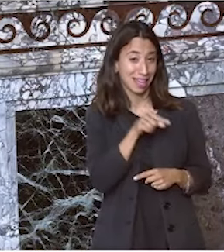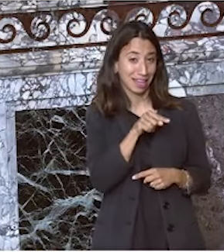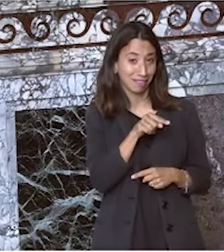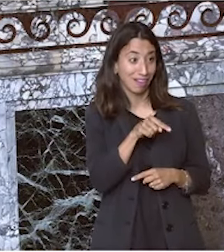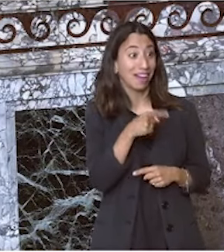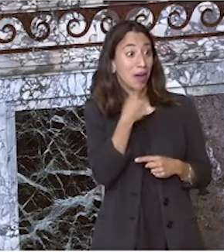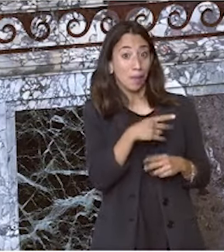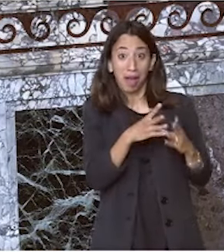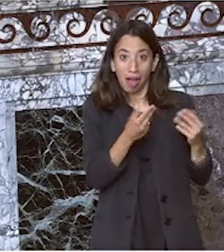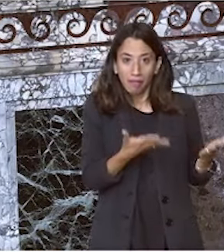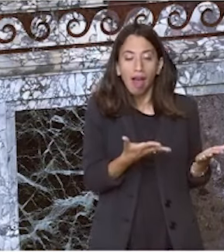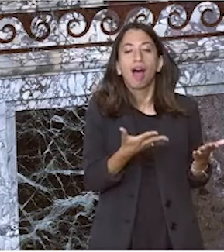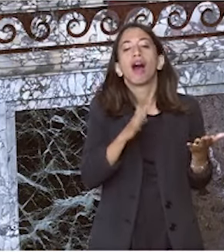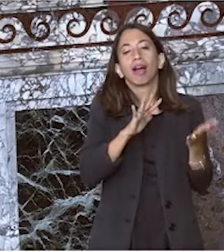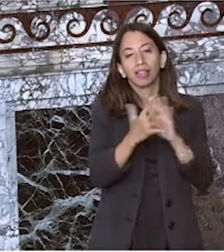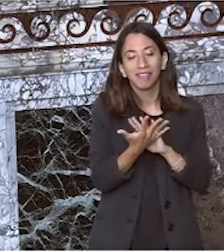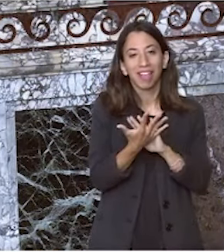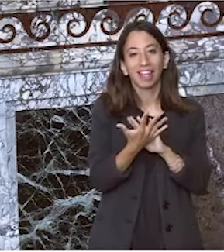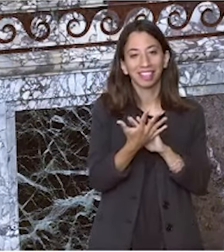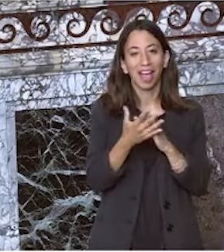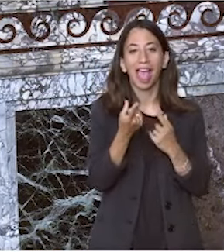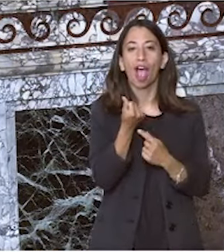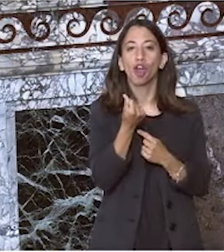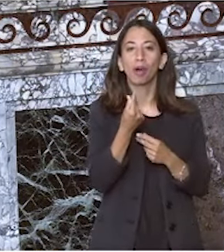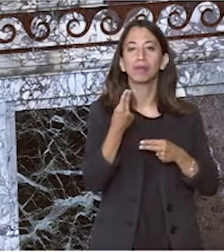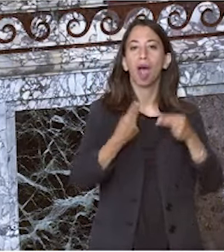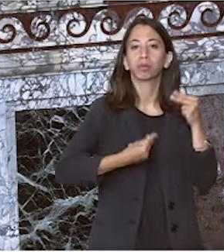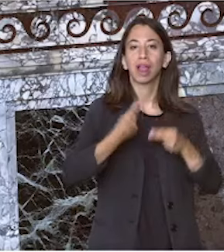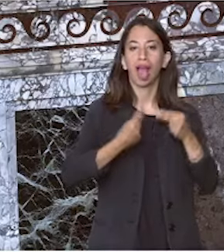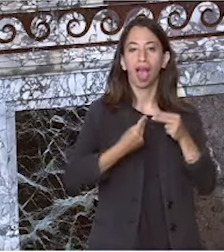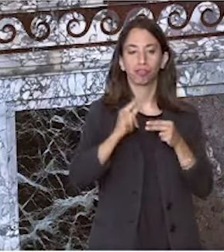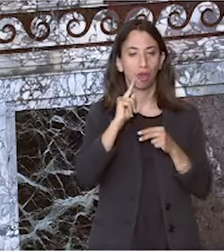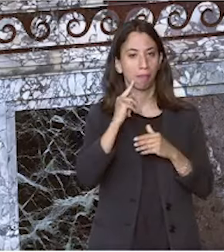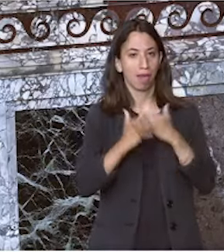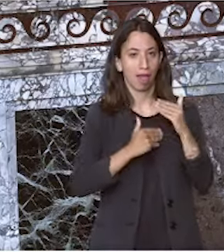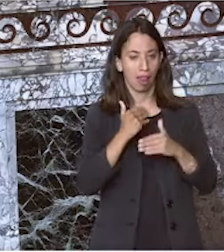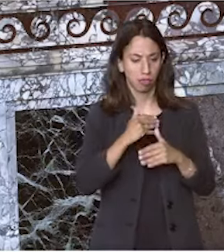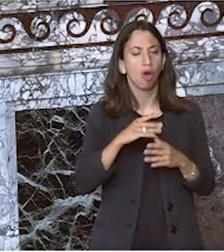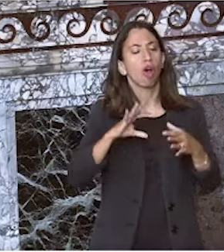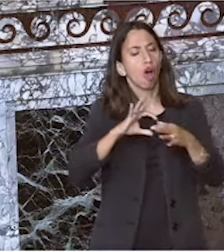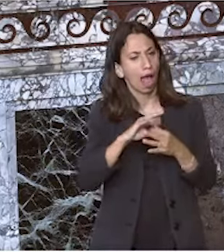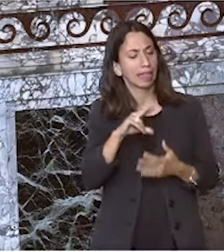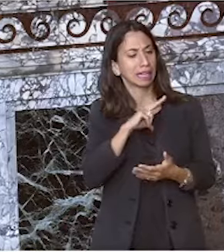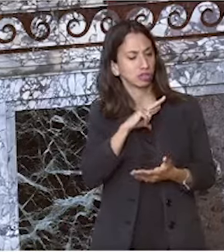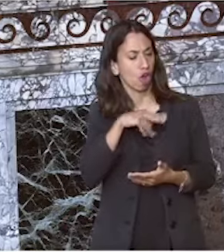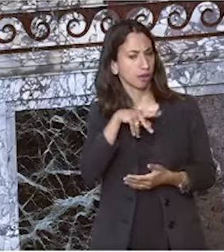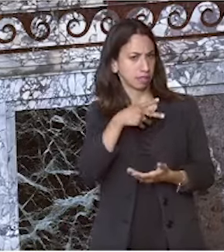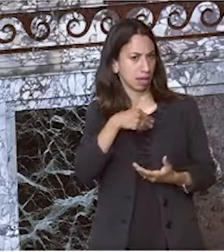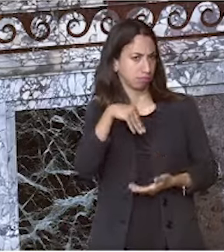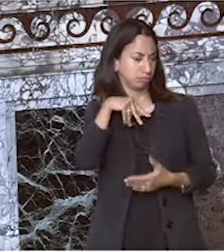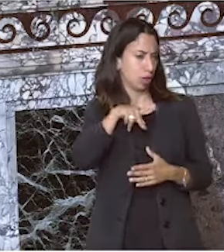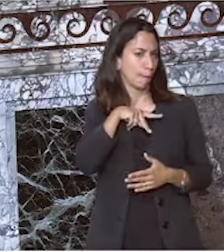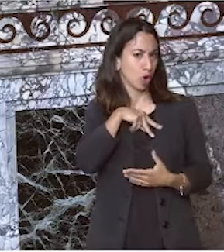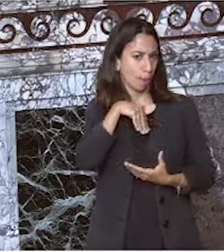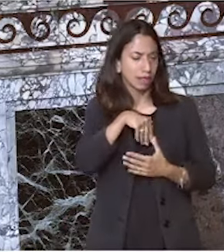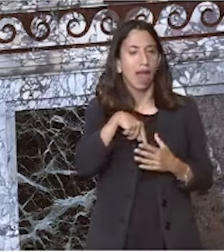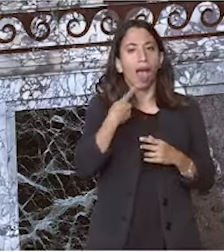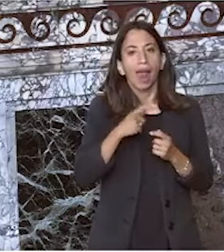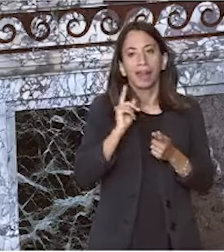di progredire verso una vera e propria unione di bilancio che operi con adeguate risorse proprie e sia in grado di emettere